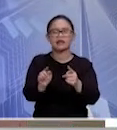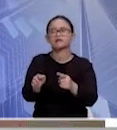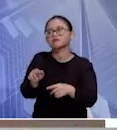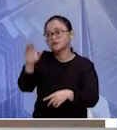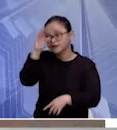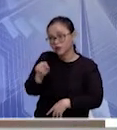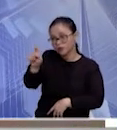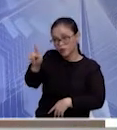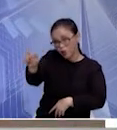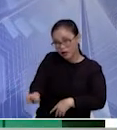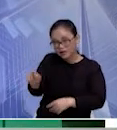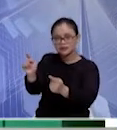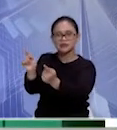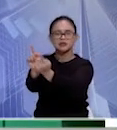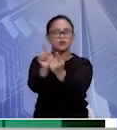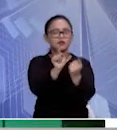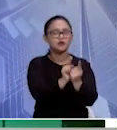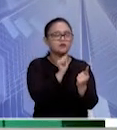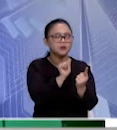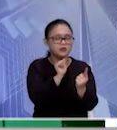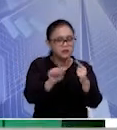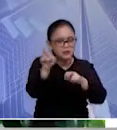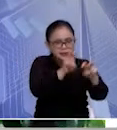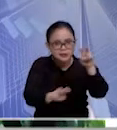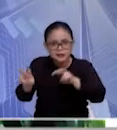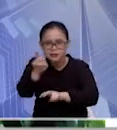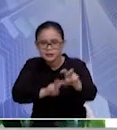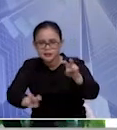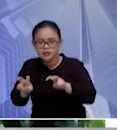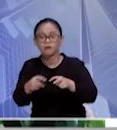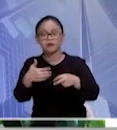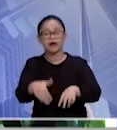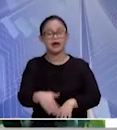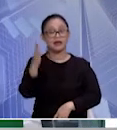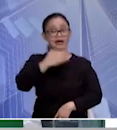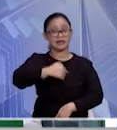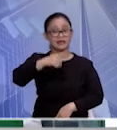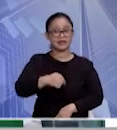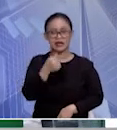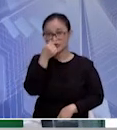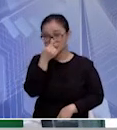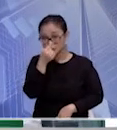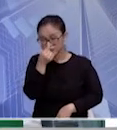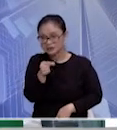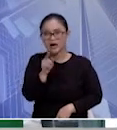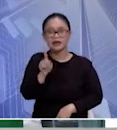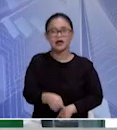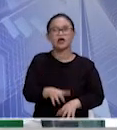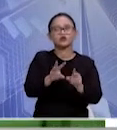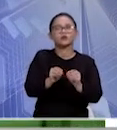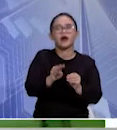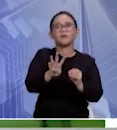dan dilakukan PJJ atau pembelajaran jarak jauh melalui online. Data terakhir yang kami peroleh, Kamis pagi ada 4 anak didik yang